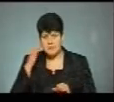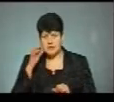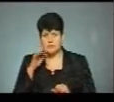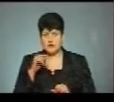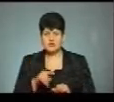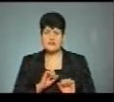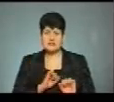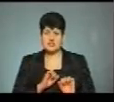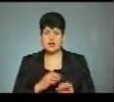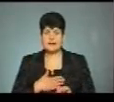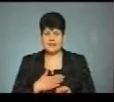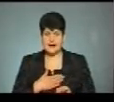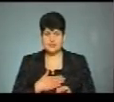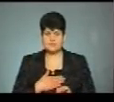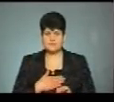що вони захищають